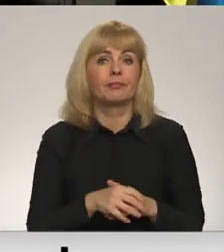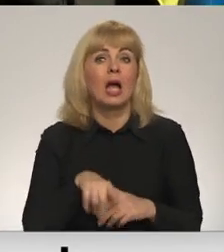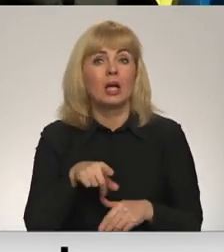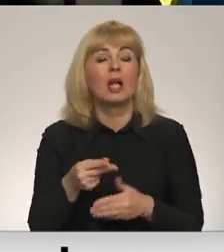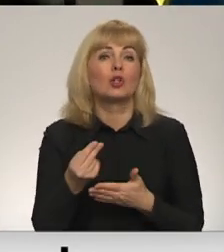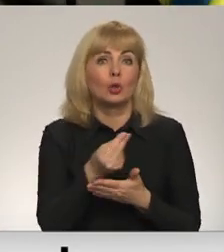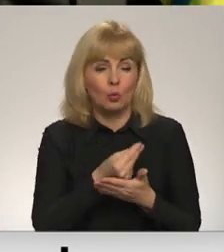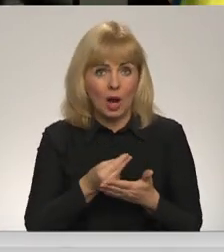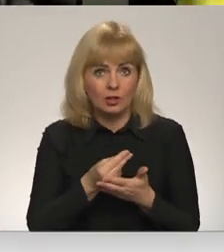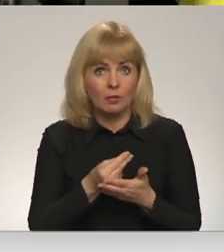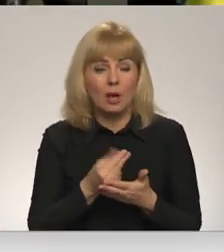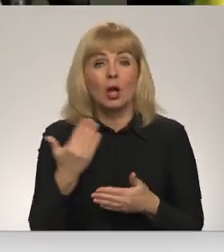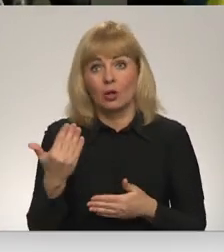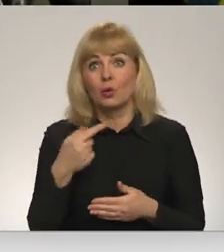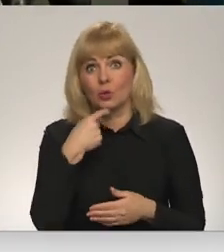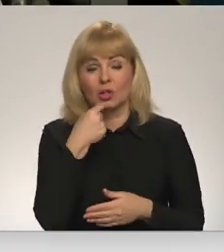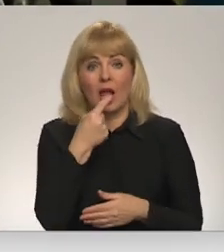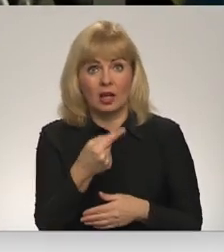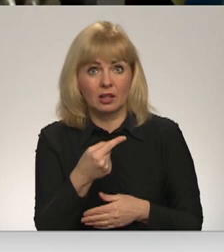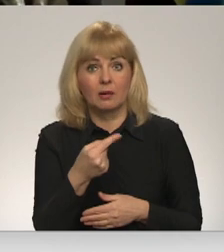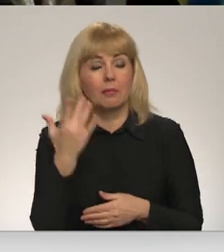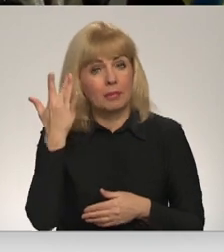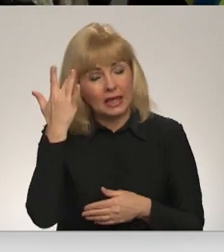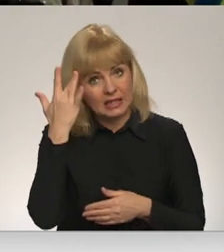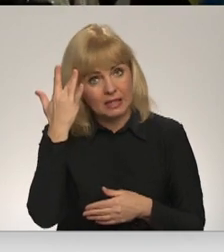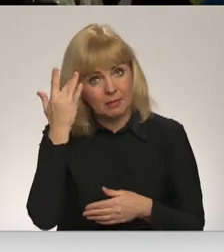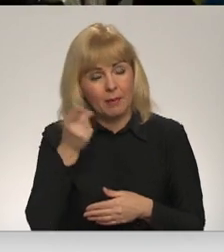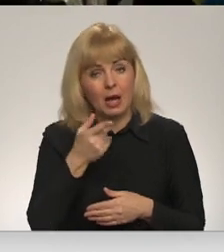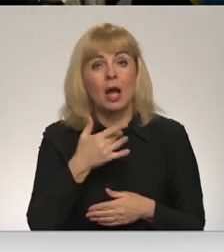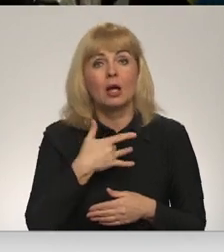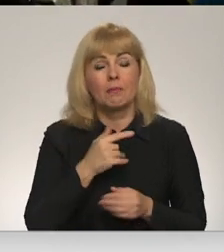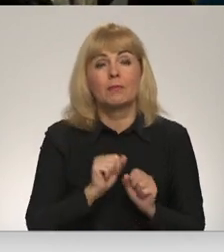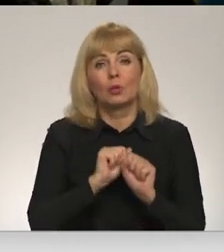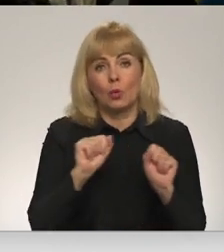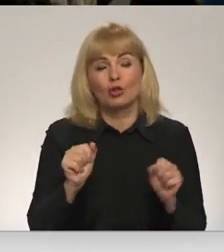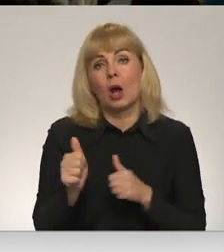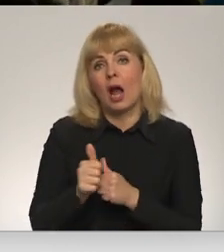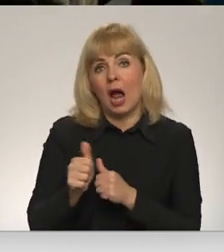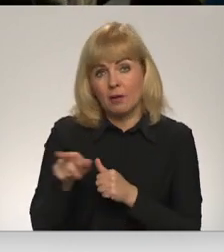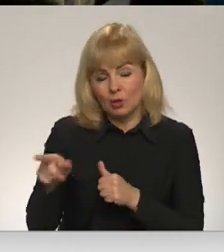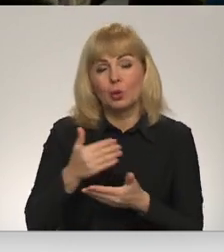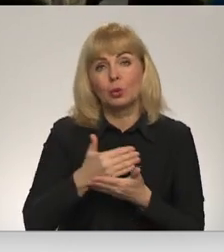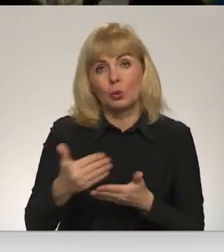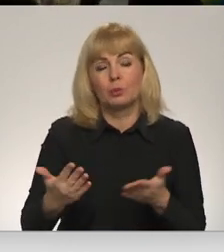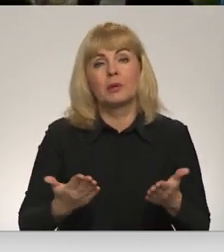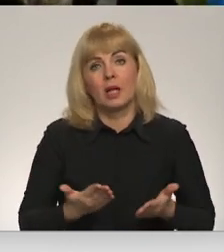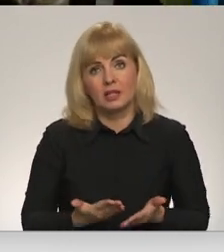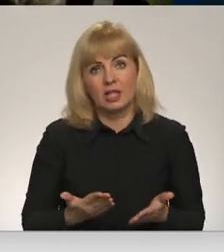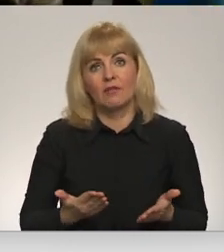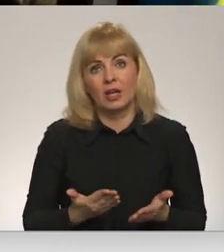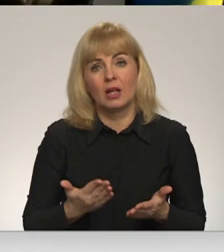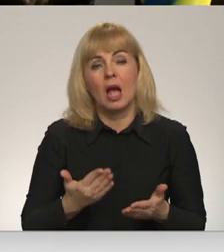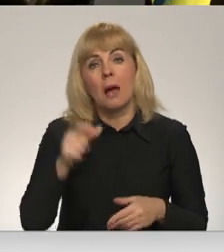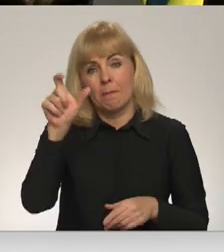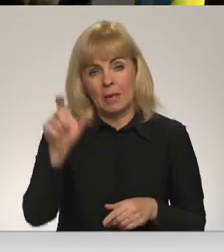nozīmē to, ka to, ko jūs nu pat minējāt, ka principā mēs nodrošinām to, ka mūsu kaimiņos turpina dzīvot